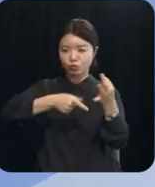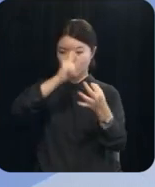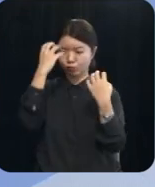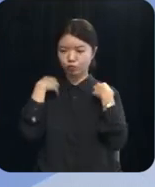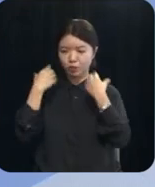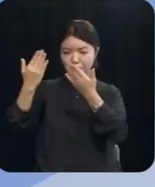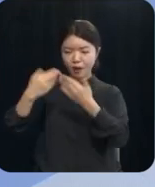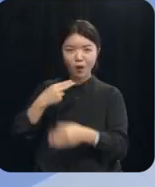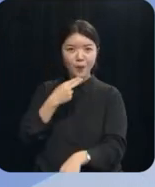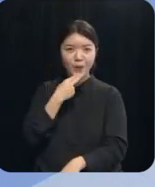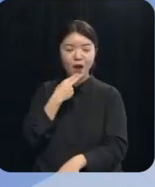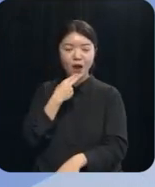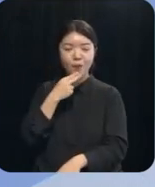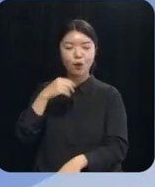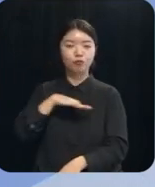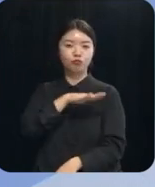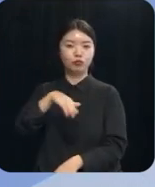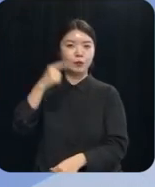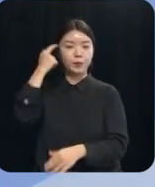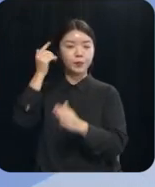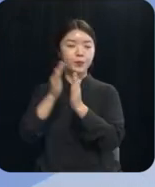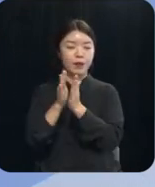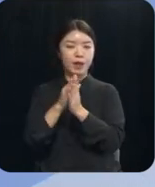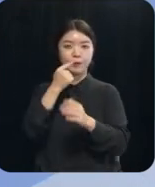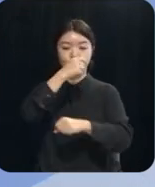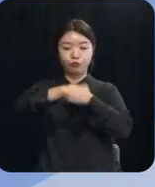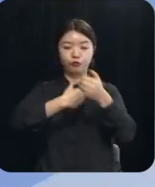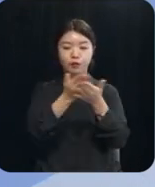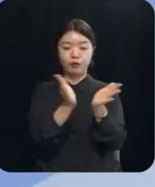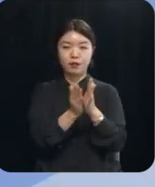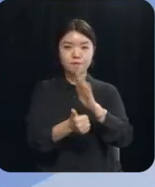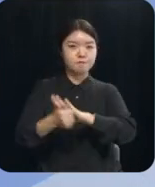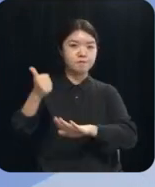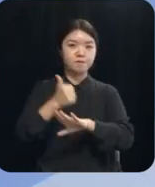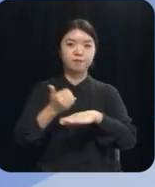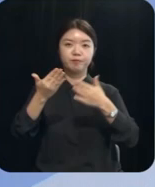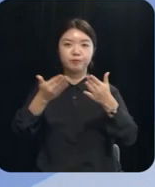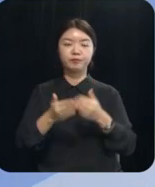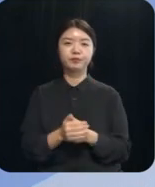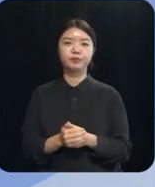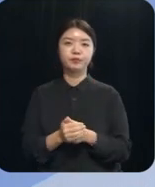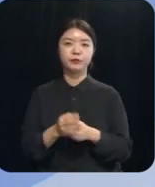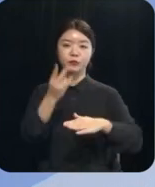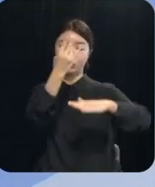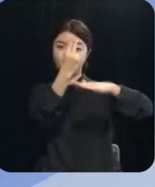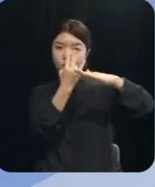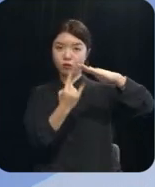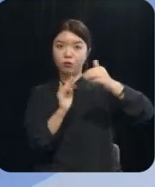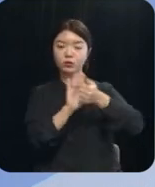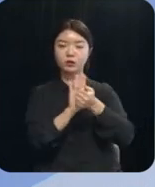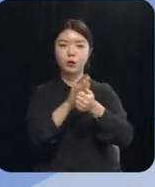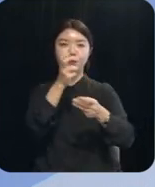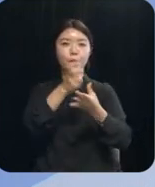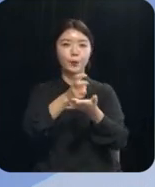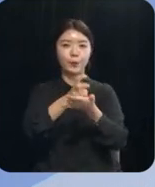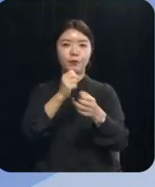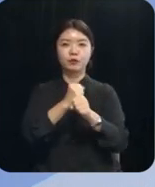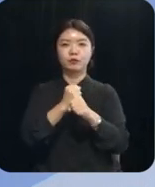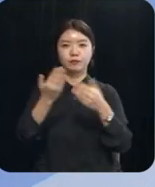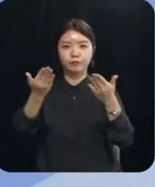않으면 우리 스스로 민주당이 해내겠습니다. 또한 해녀 지원법을